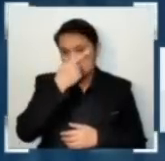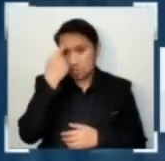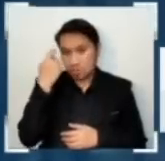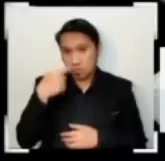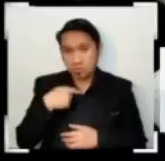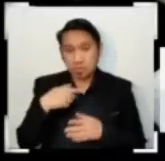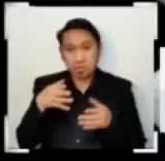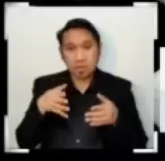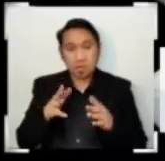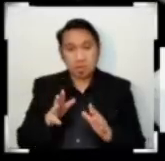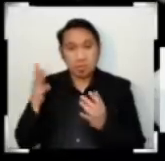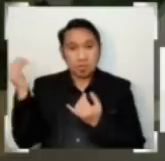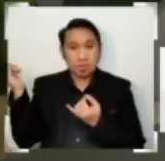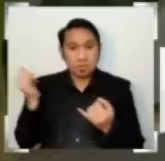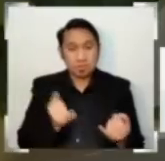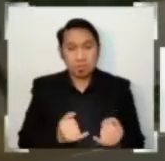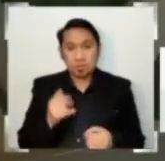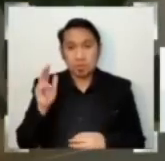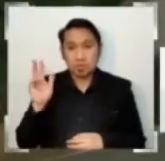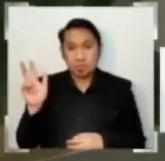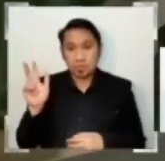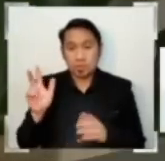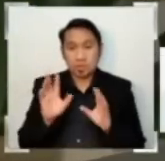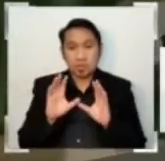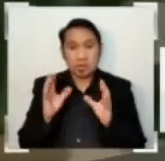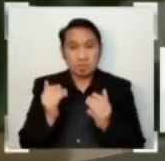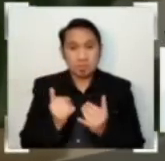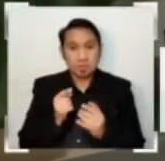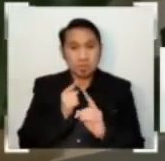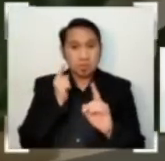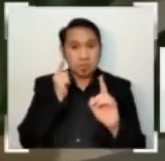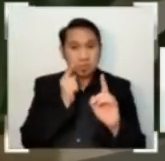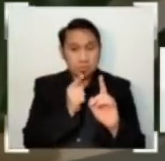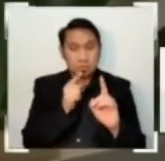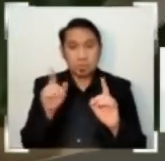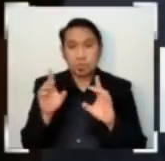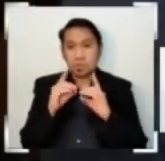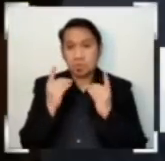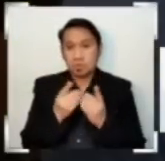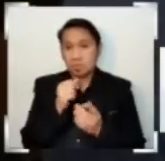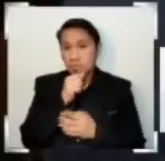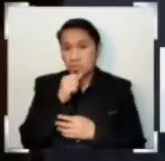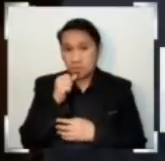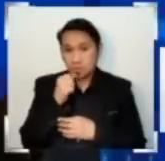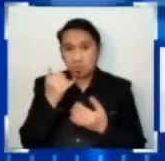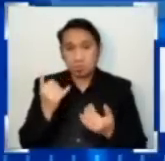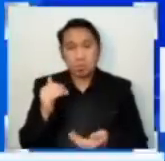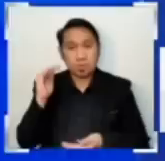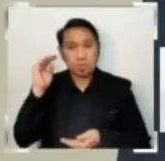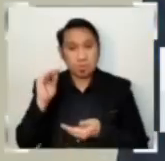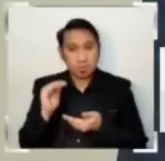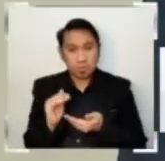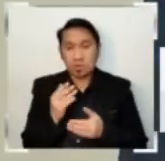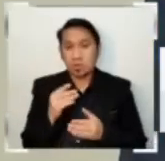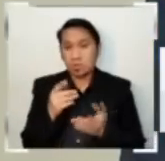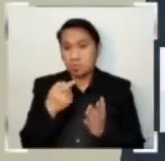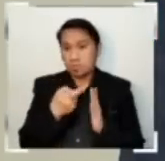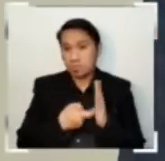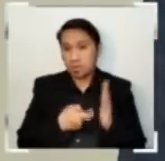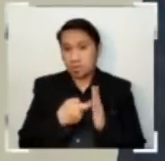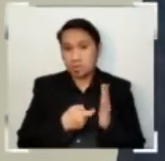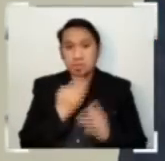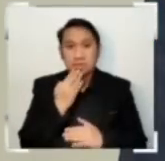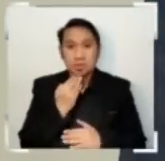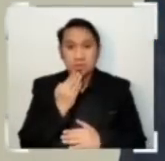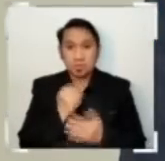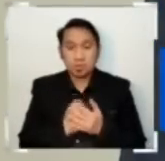ng importasyon ng tatlong kumpanya. Layunin lang naman daw ng Departamento na mapababa ang presyo ng asukal. Tinitingnan natin